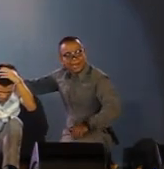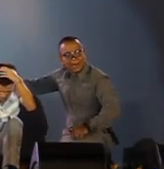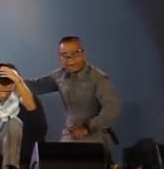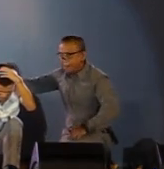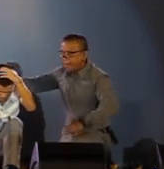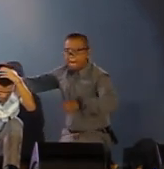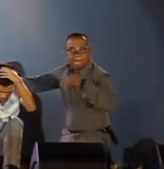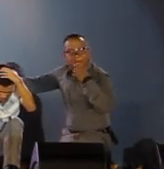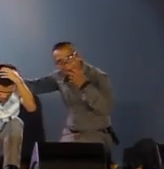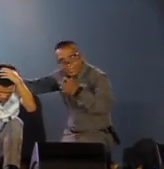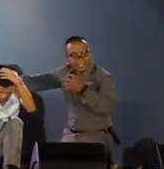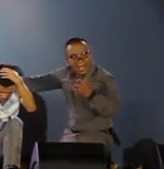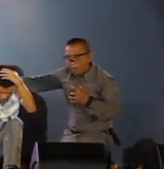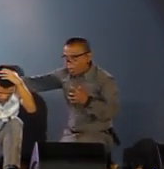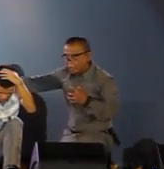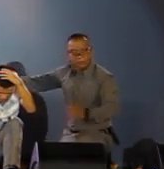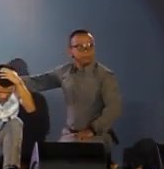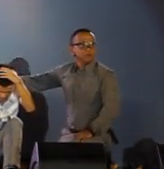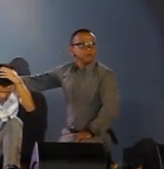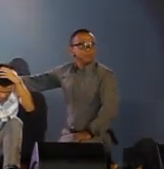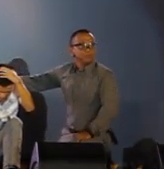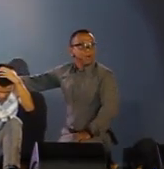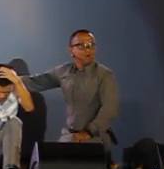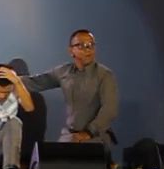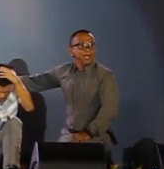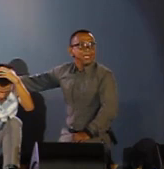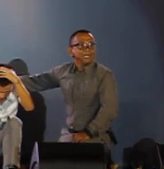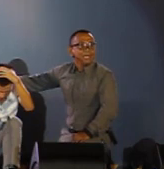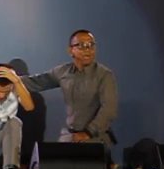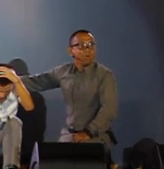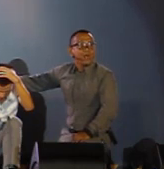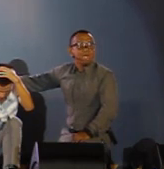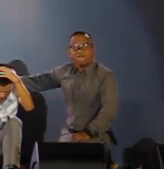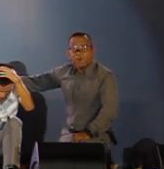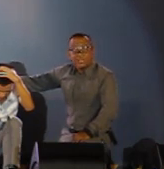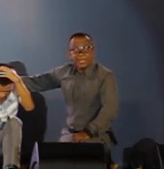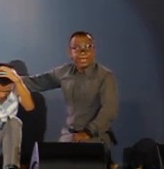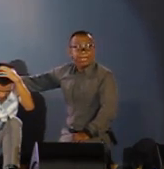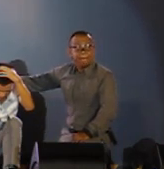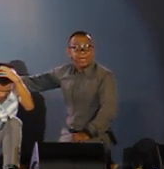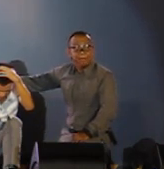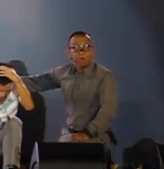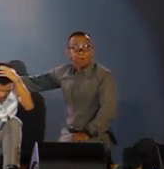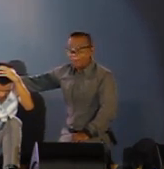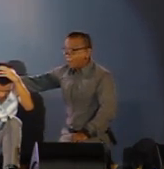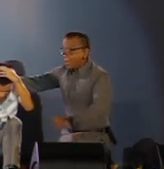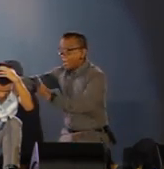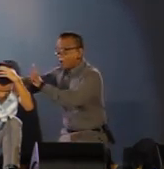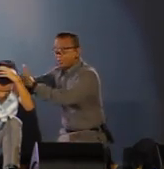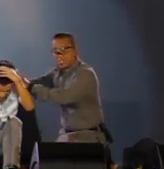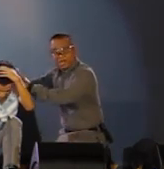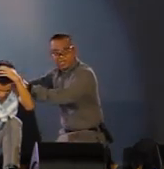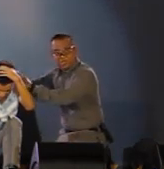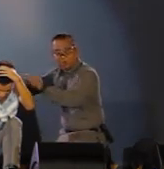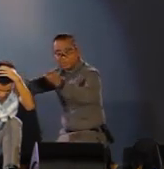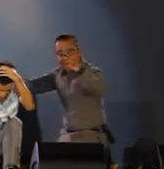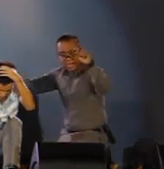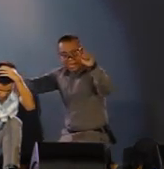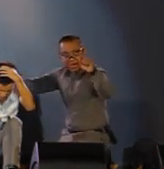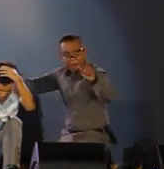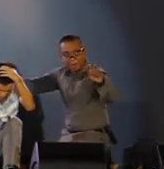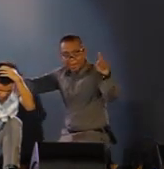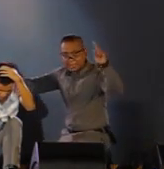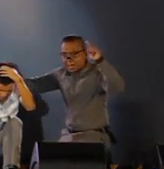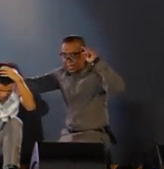ng sandaan. Dahil sa takot, pag umakyat niya ng 140 minimum, ang oxygenation sa